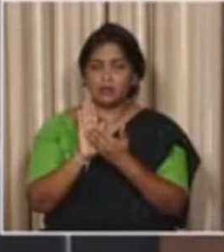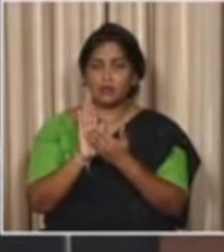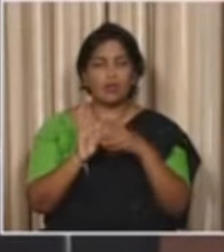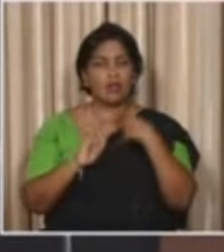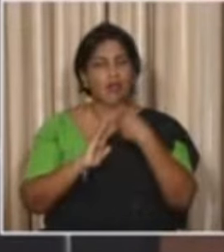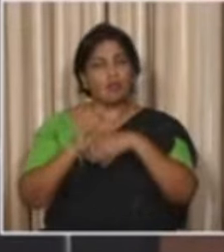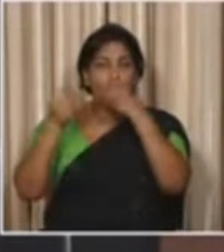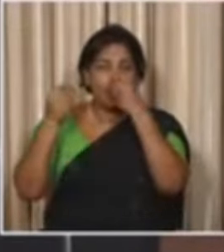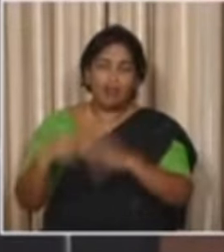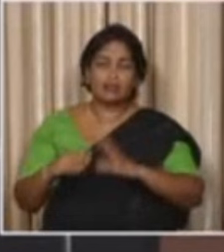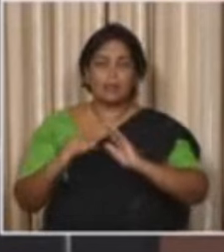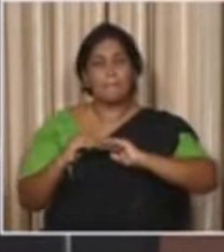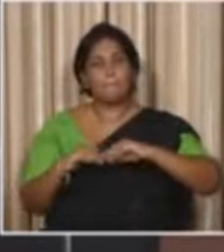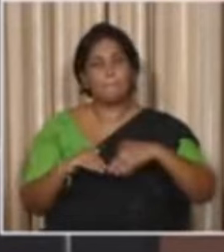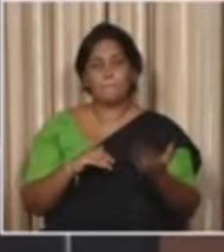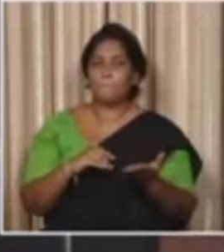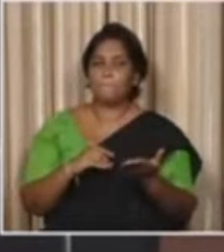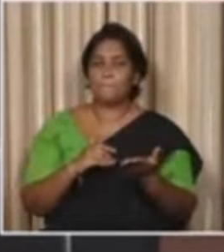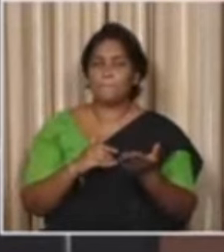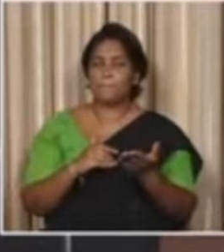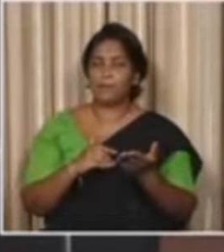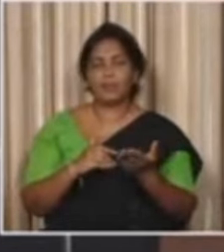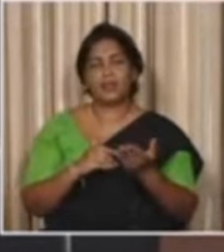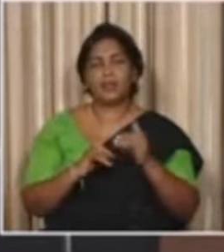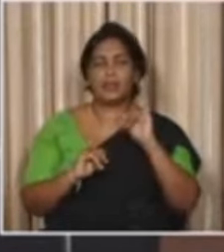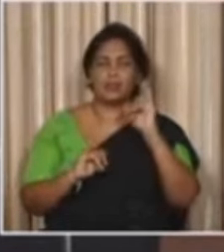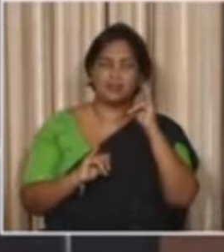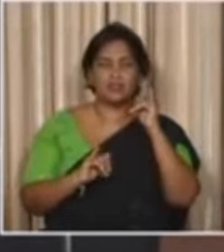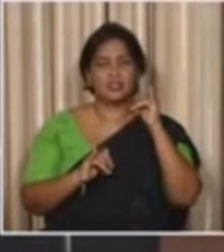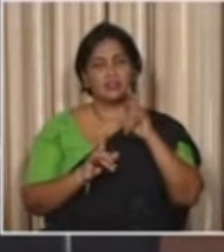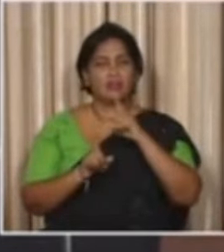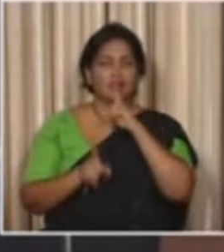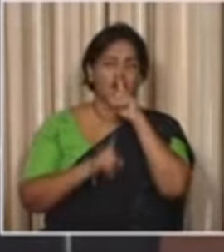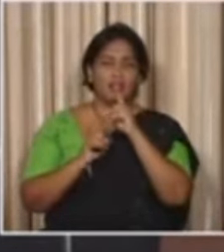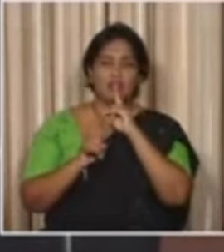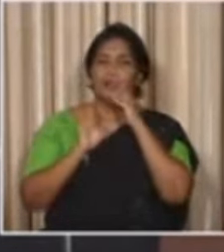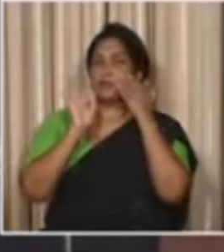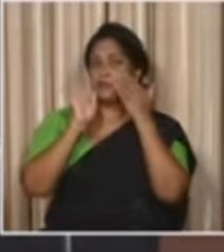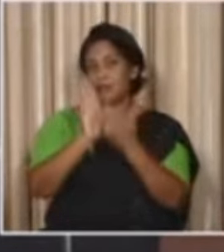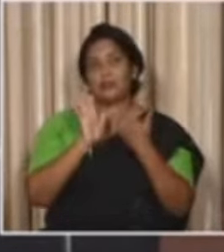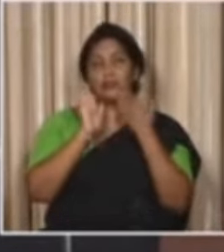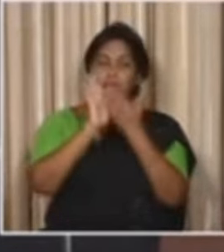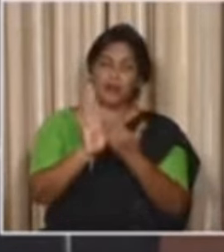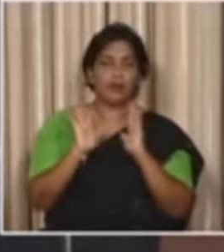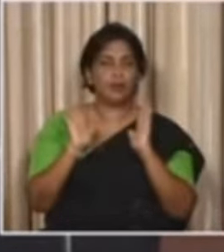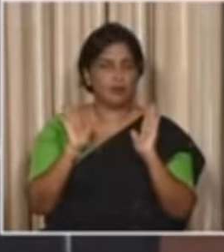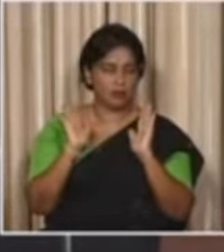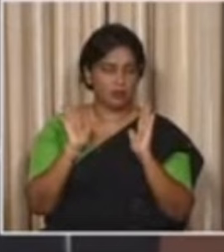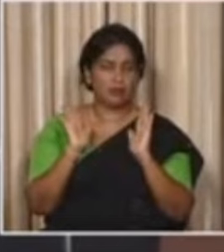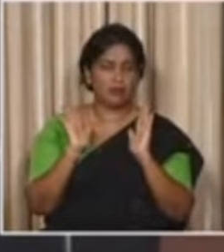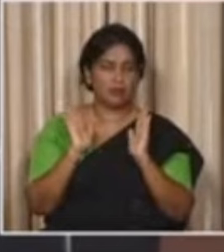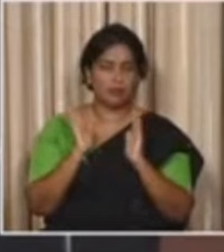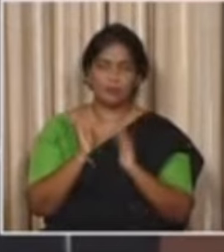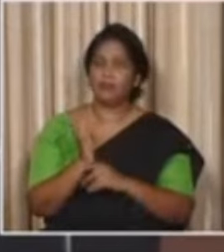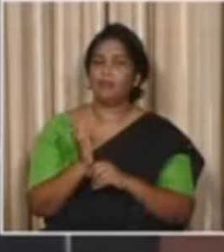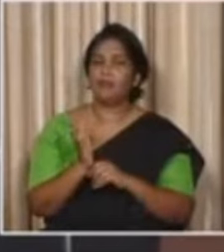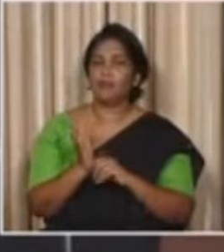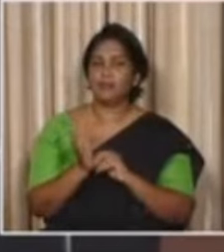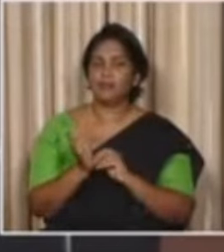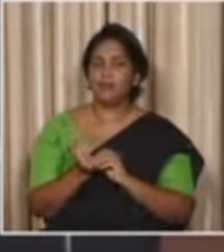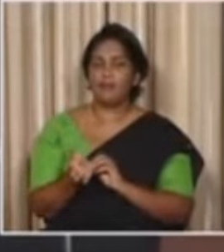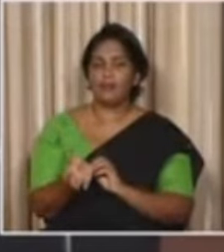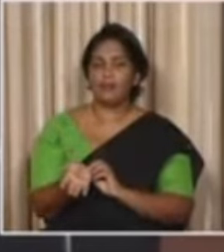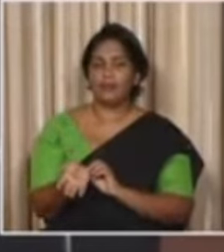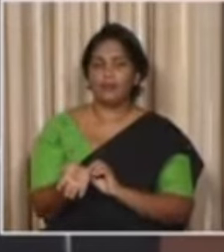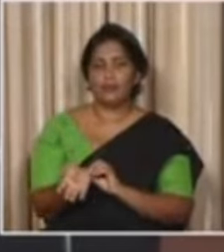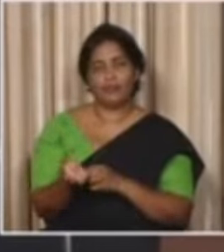බංකොලොත් උරයි පස්සේ යම් ඒගොල්ලෝ පෙන්වා දෙන්න පටන් ගත්තා. දැන් එතුමා